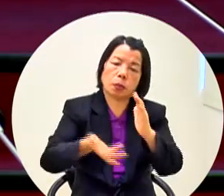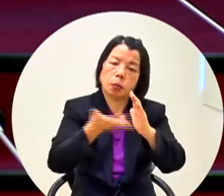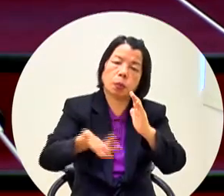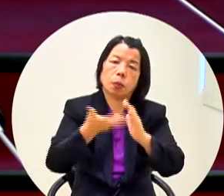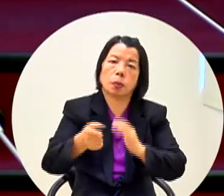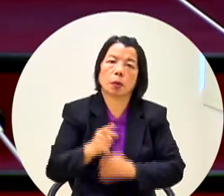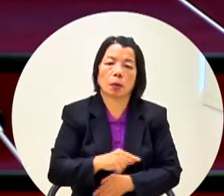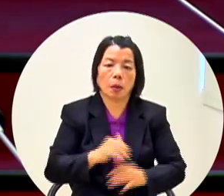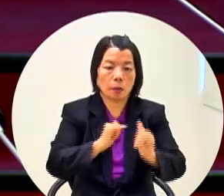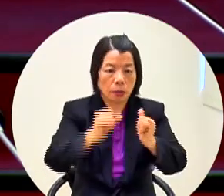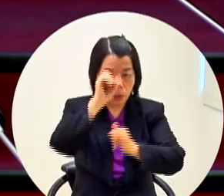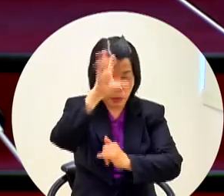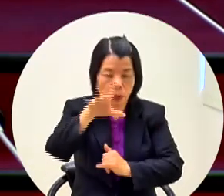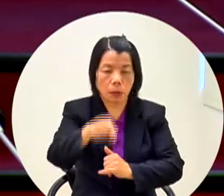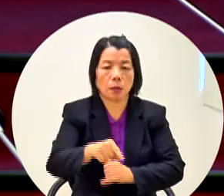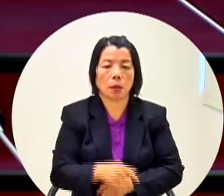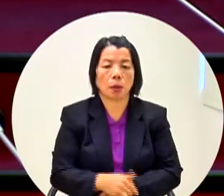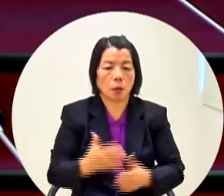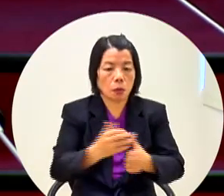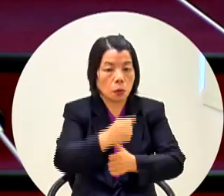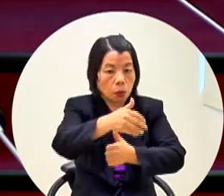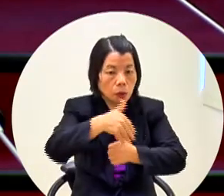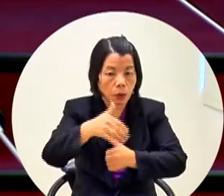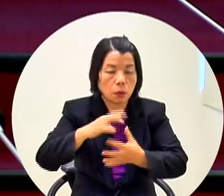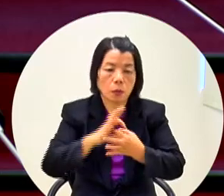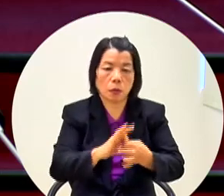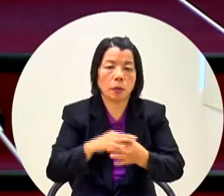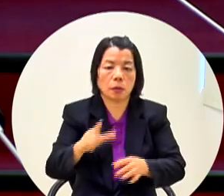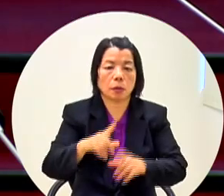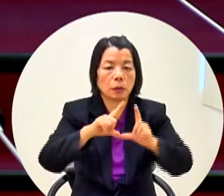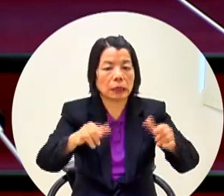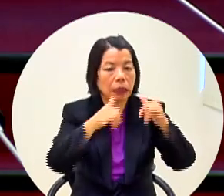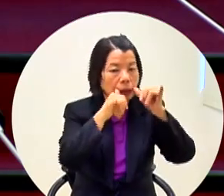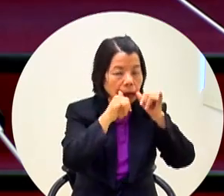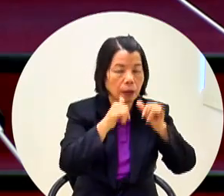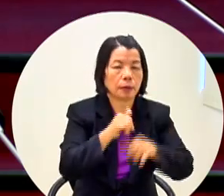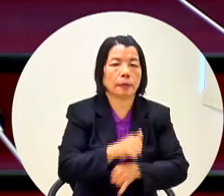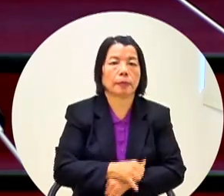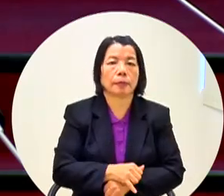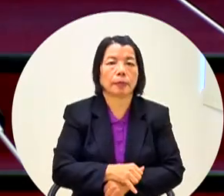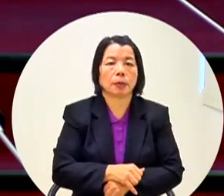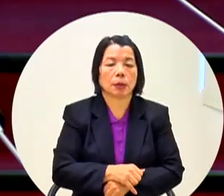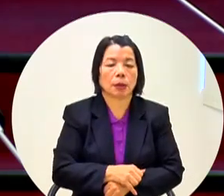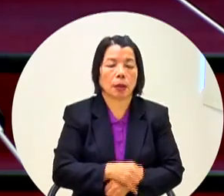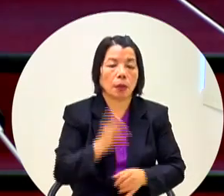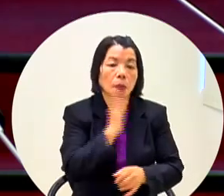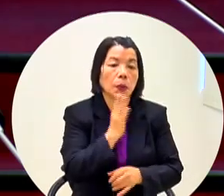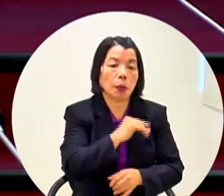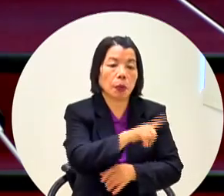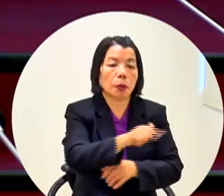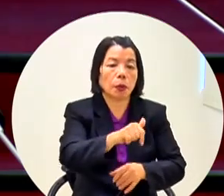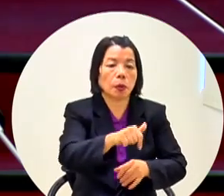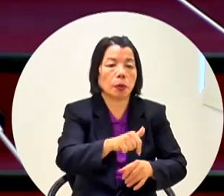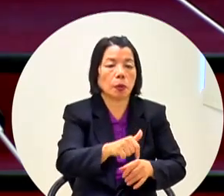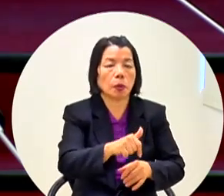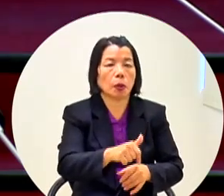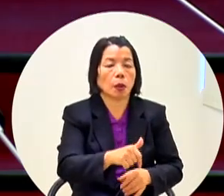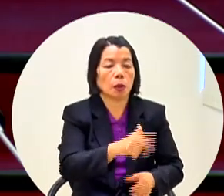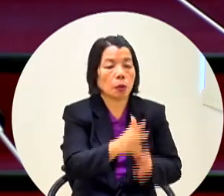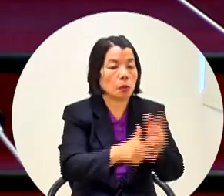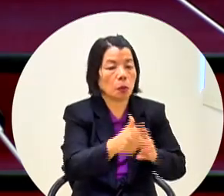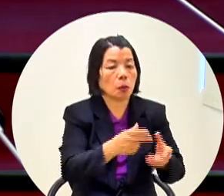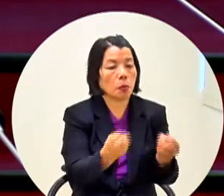民进党总召关心的我们的大寮的啊这个废弃物处理厂的一个火灾事